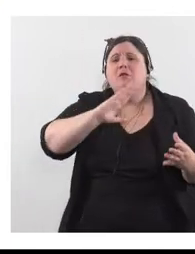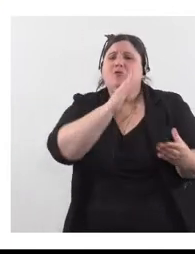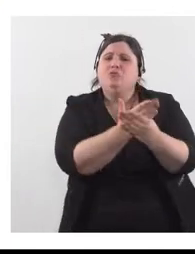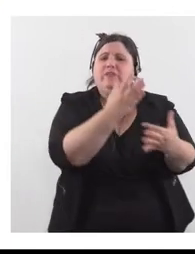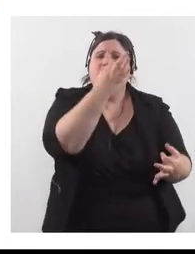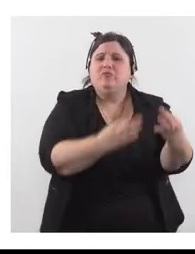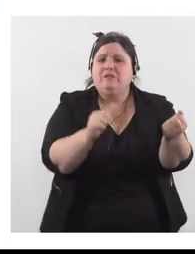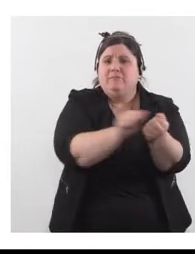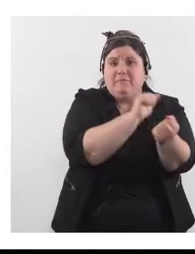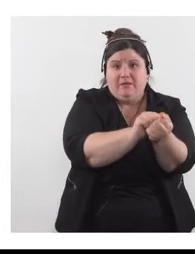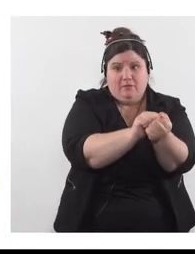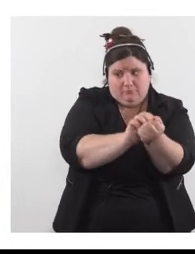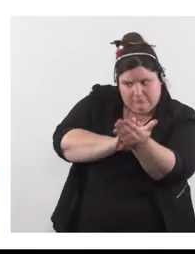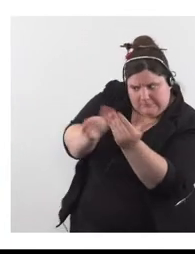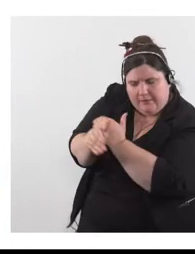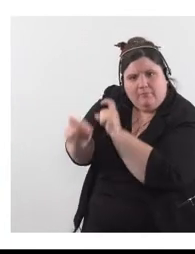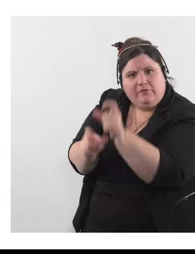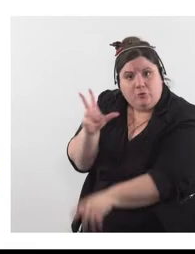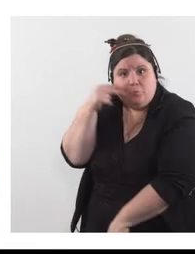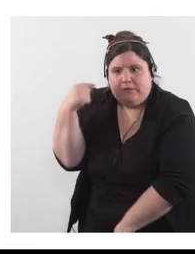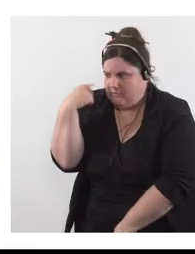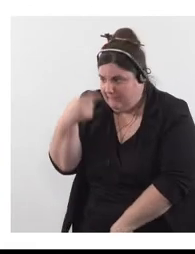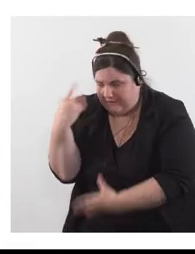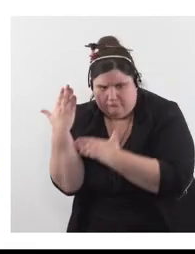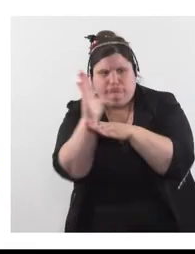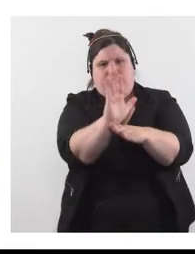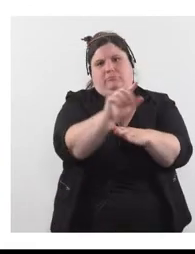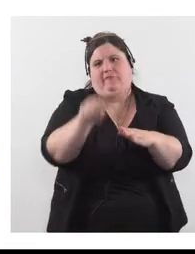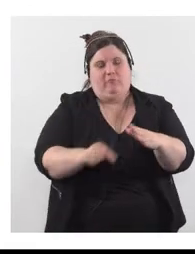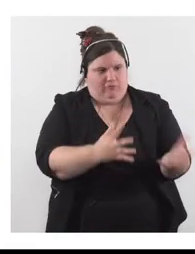y être confronté, il faut voir ces visages.